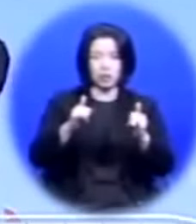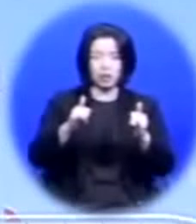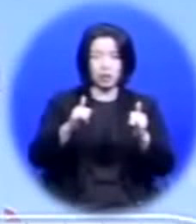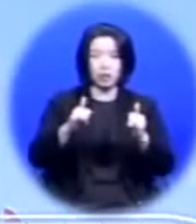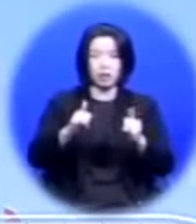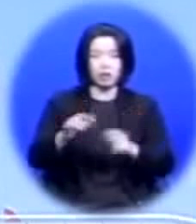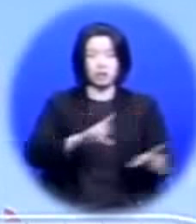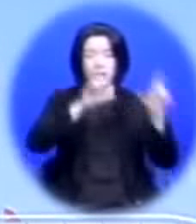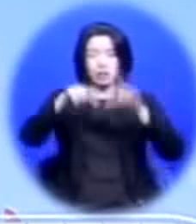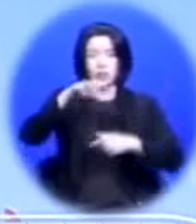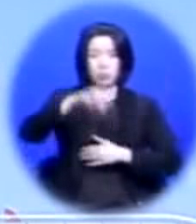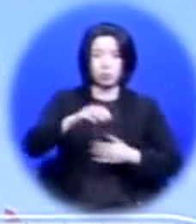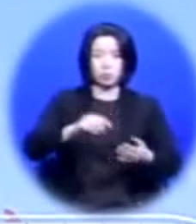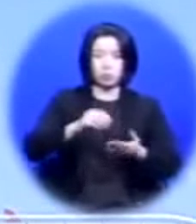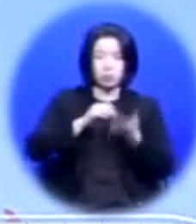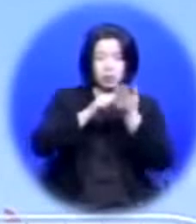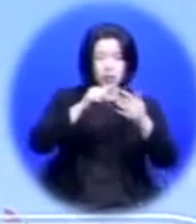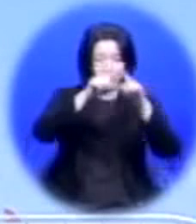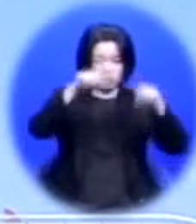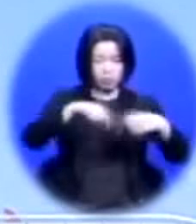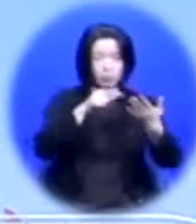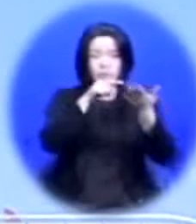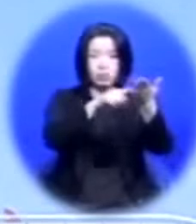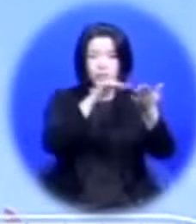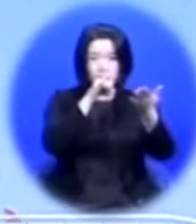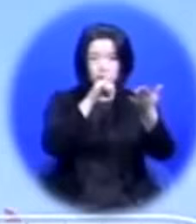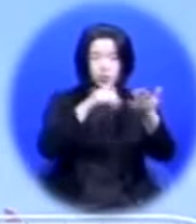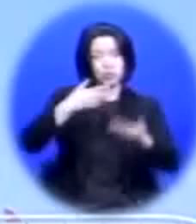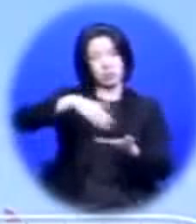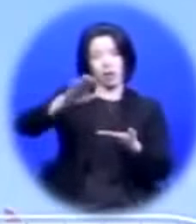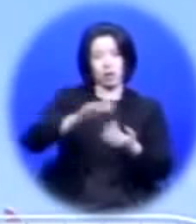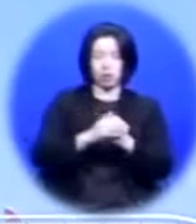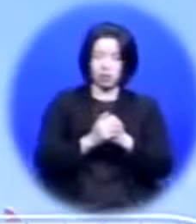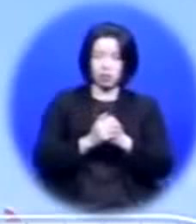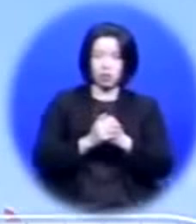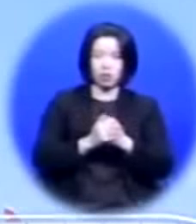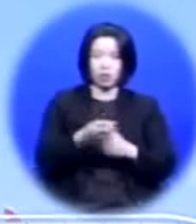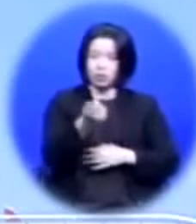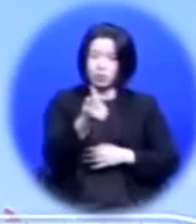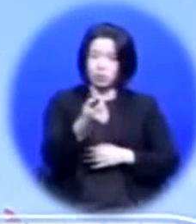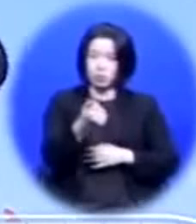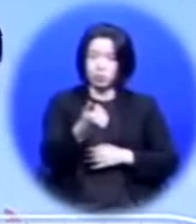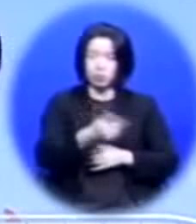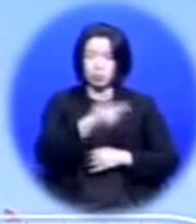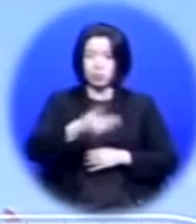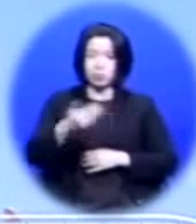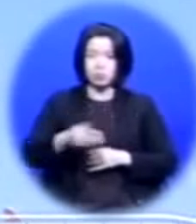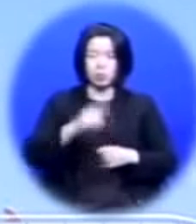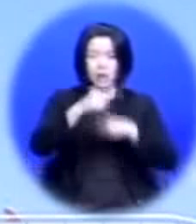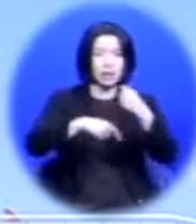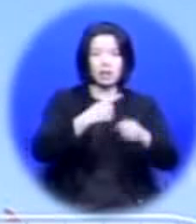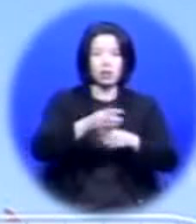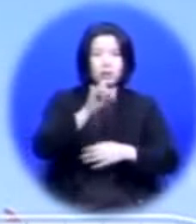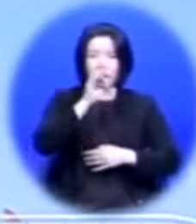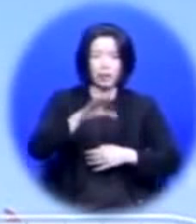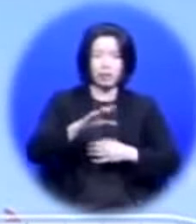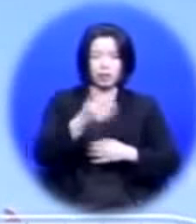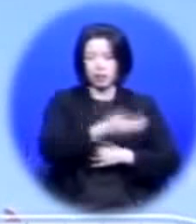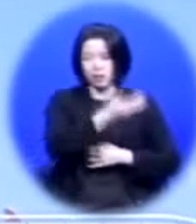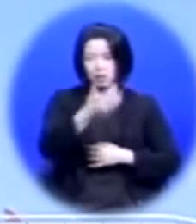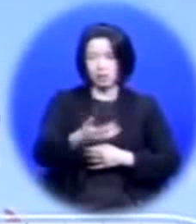나가 이렇게 요구하니까 조금 지나면 한해를 못 견디고 또 이사를 가야